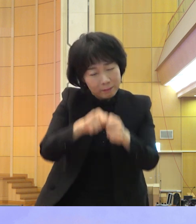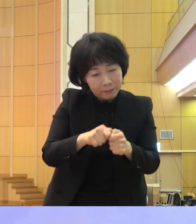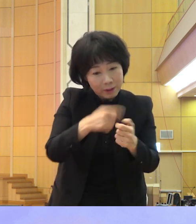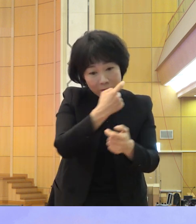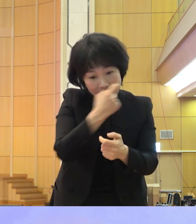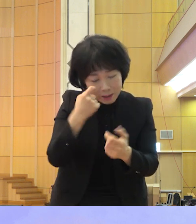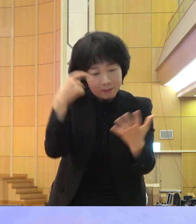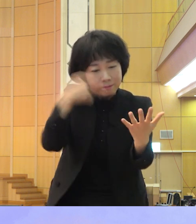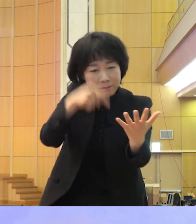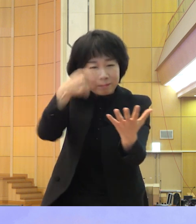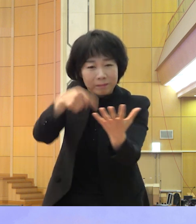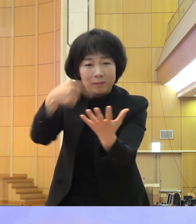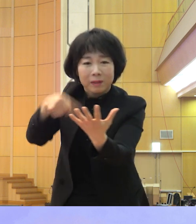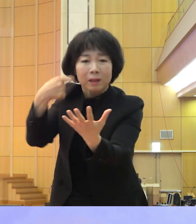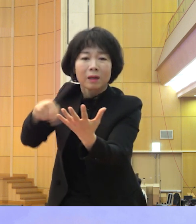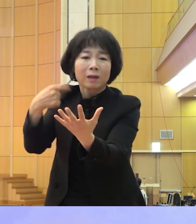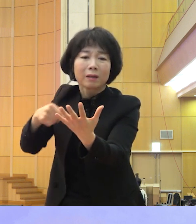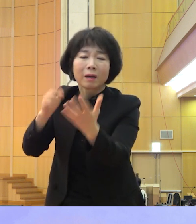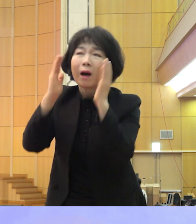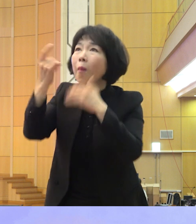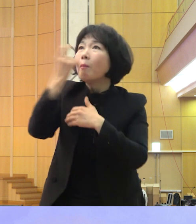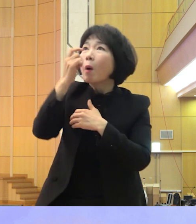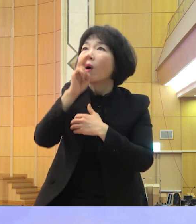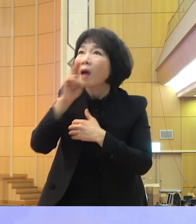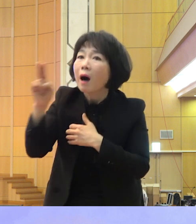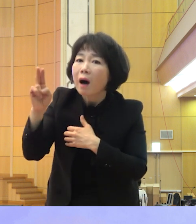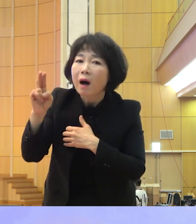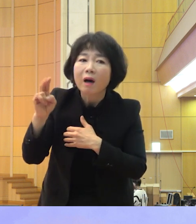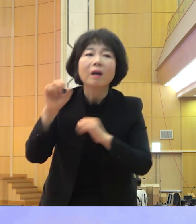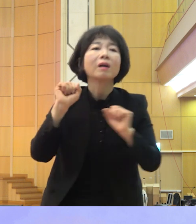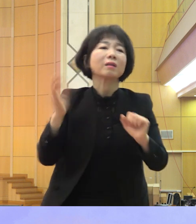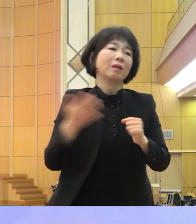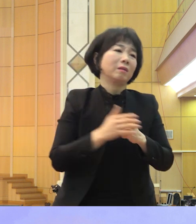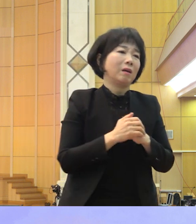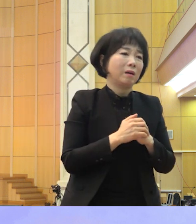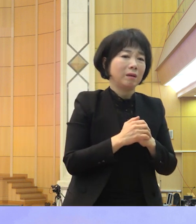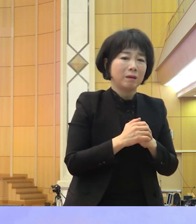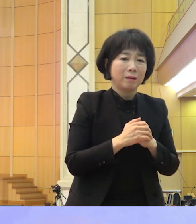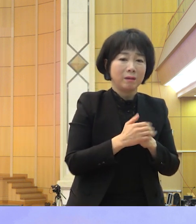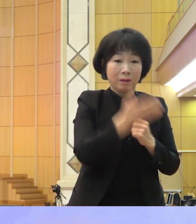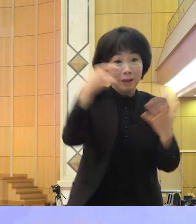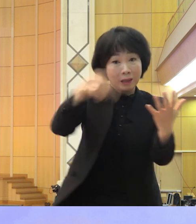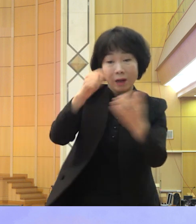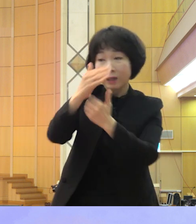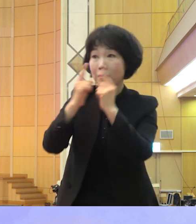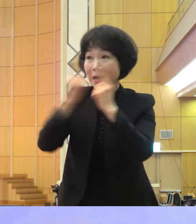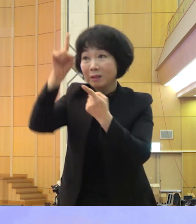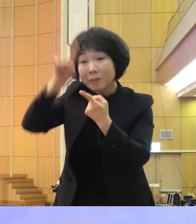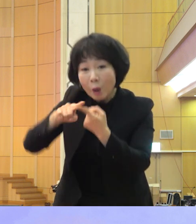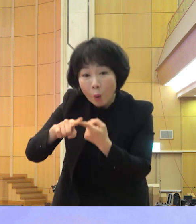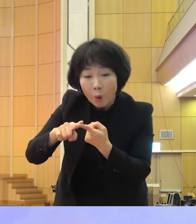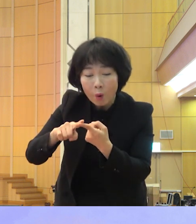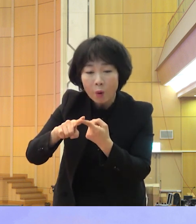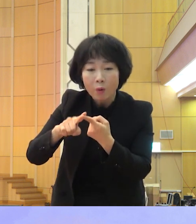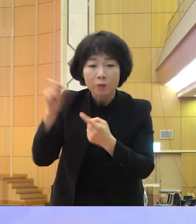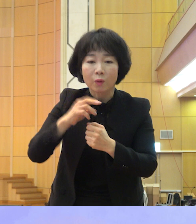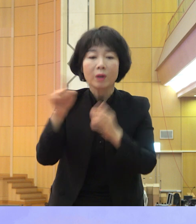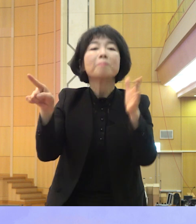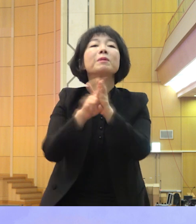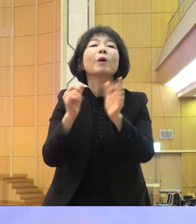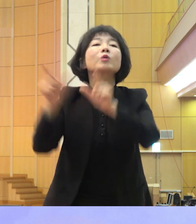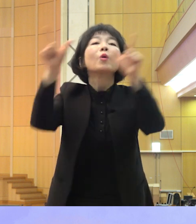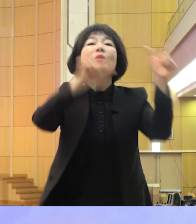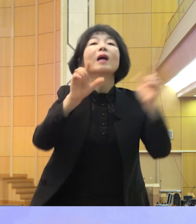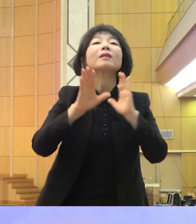하나하나 가르쳐서 세상에서도 교육을 받아야 되는데 가르쳐서 여러분들이 하나님 말씀대로 그리고